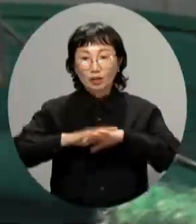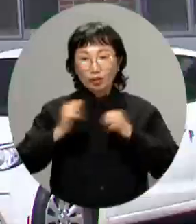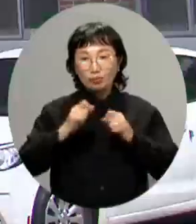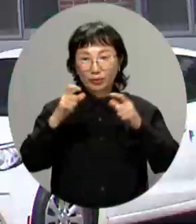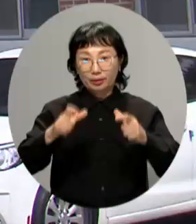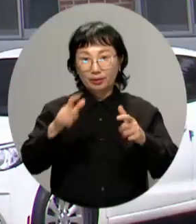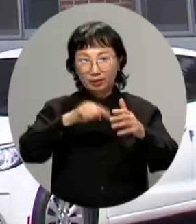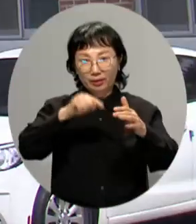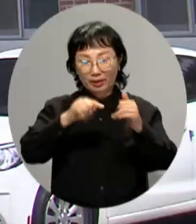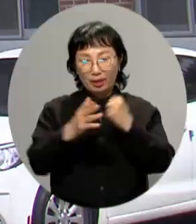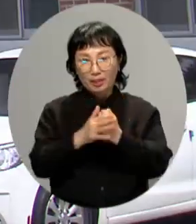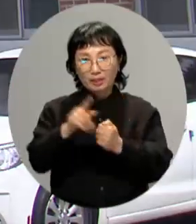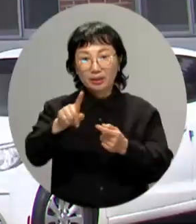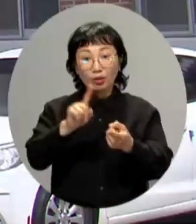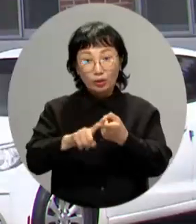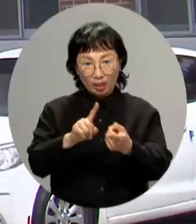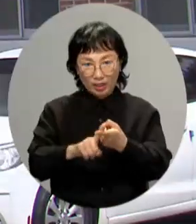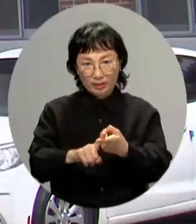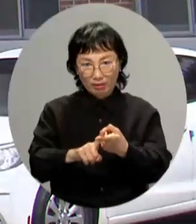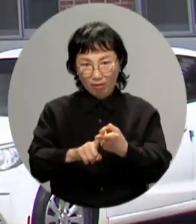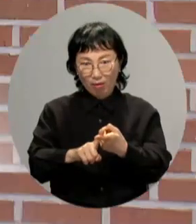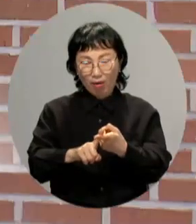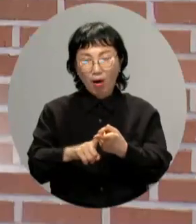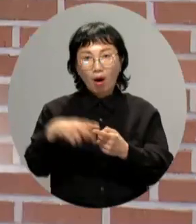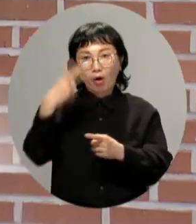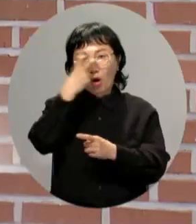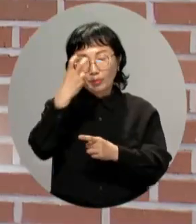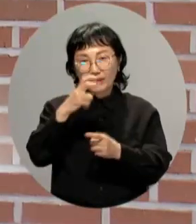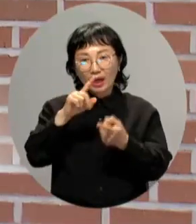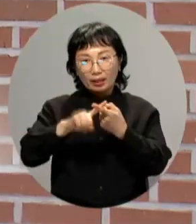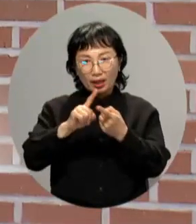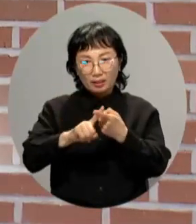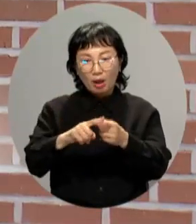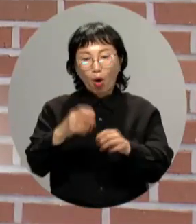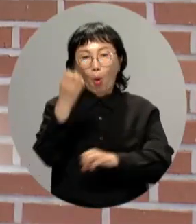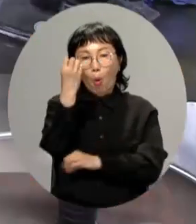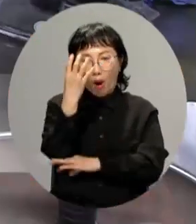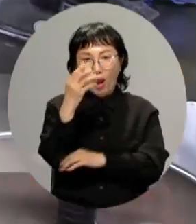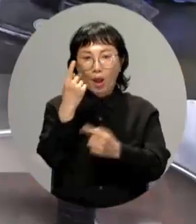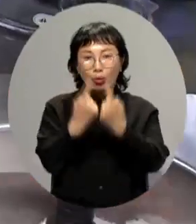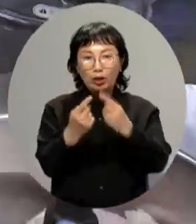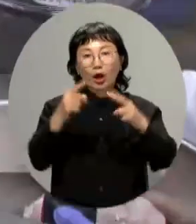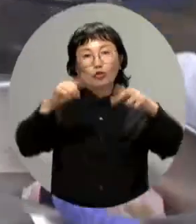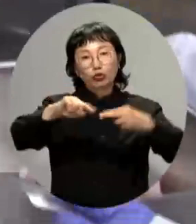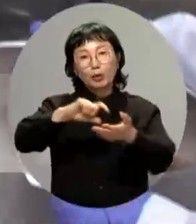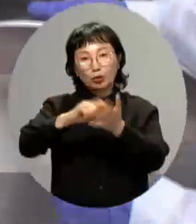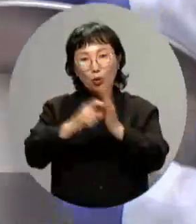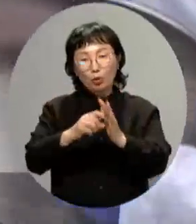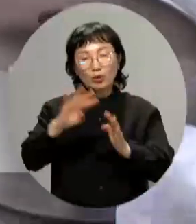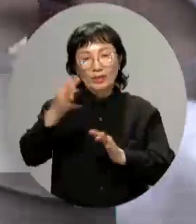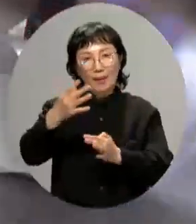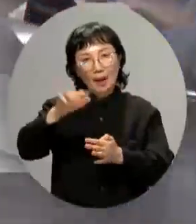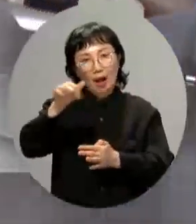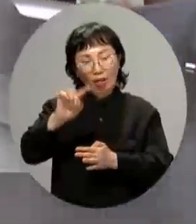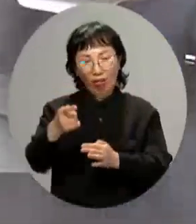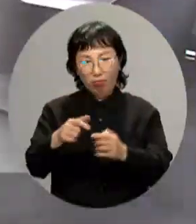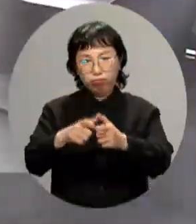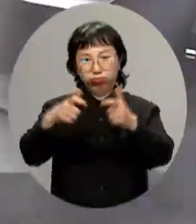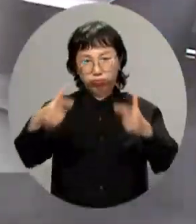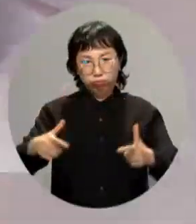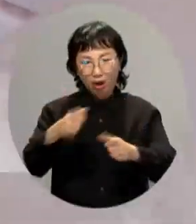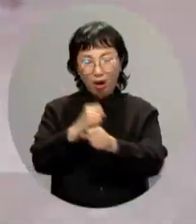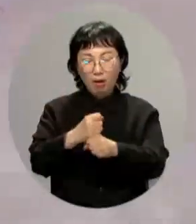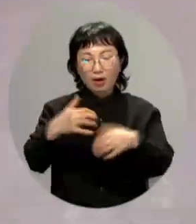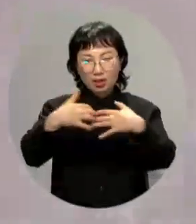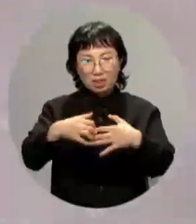전라북도는 세슘 등 방사능 물질 검사 건수를 당초 계획보다 2배 많은 연 400건으로 늘리고 검사